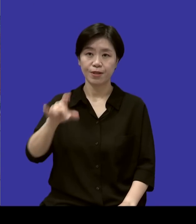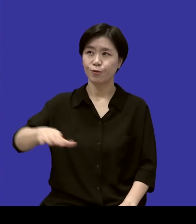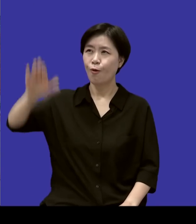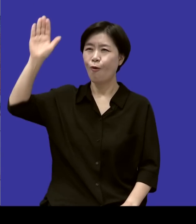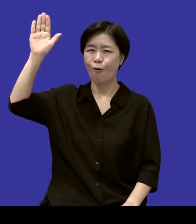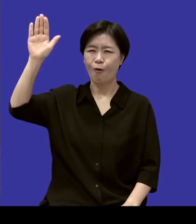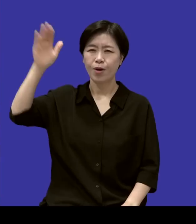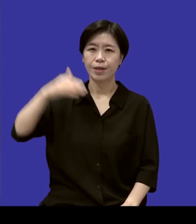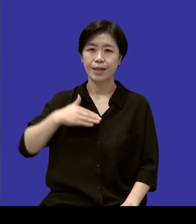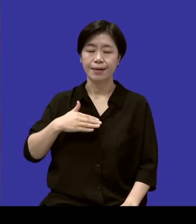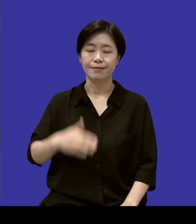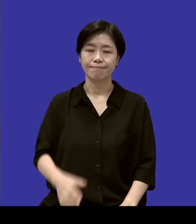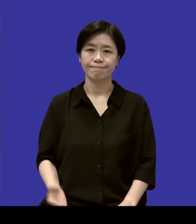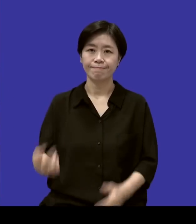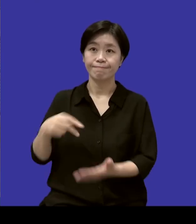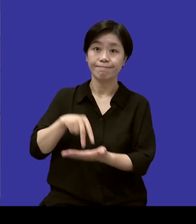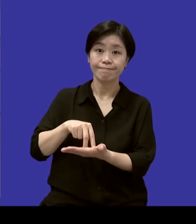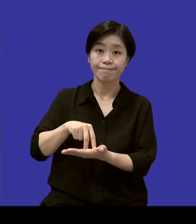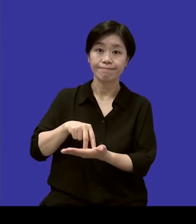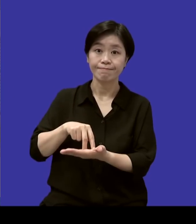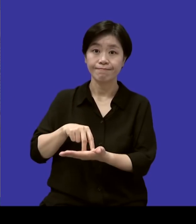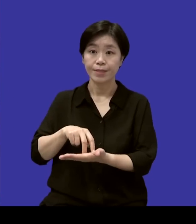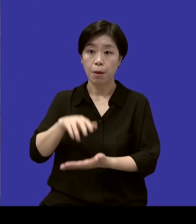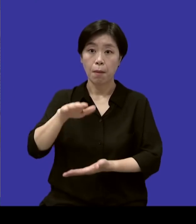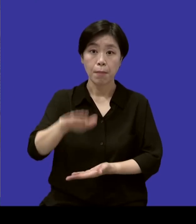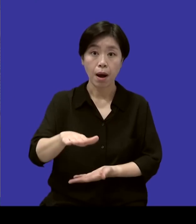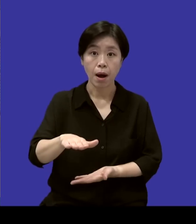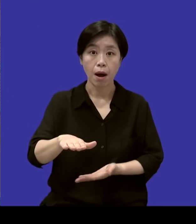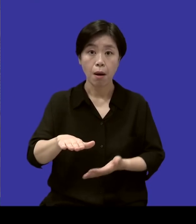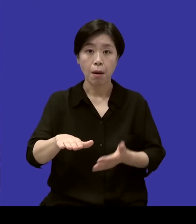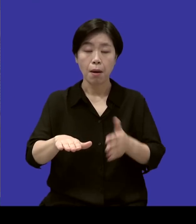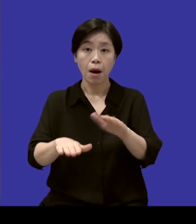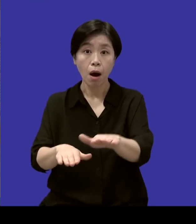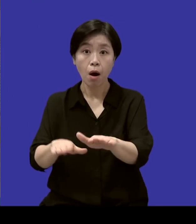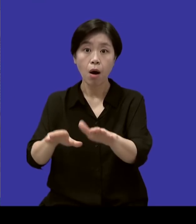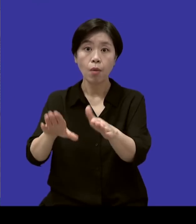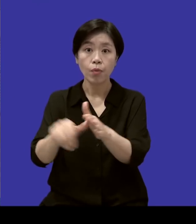예. 딱 손을 들고 한 발짝 두 발짝 나가는 와중에 벌써